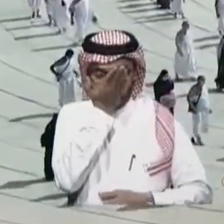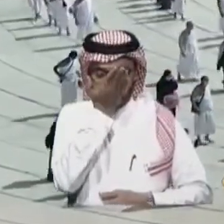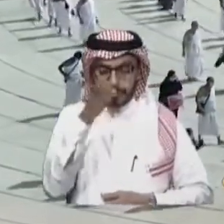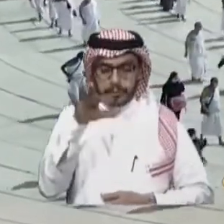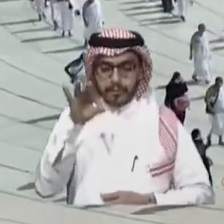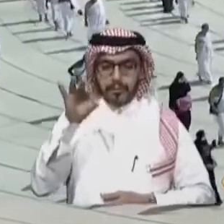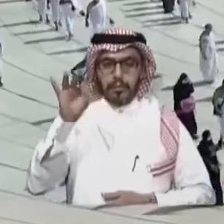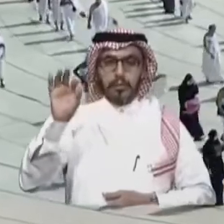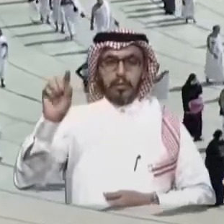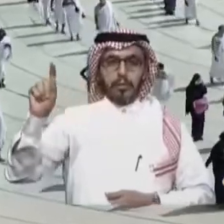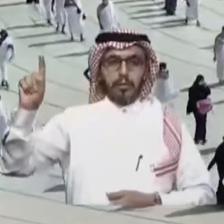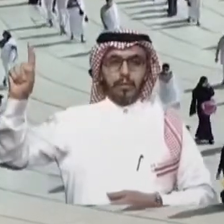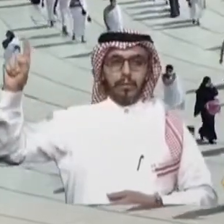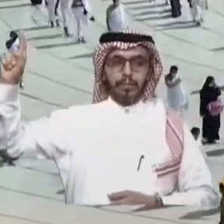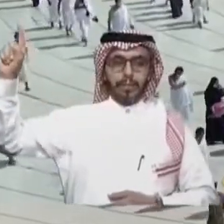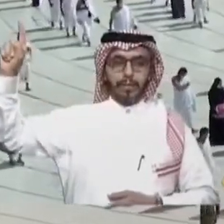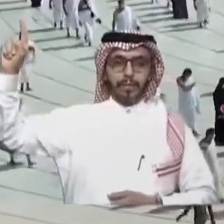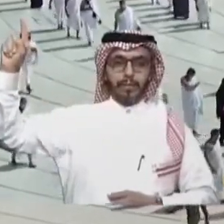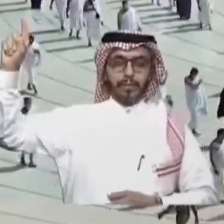إله إلا